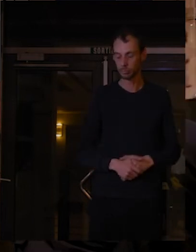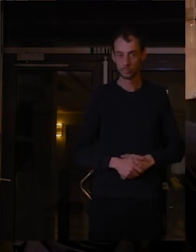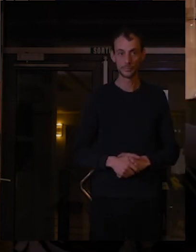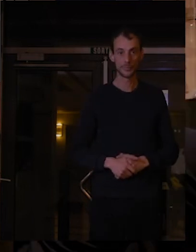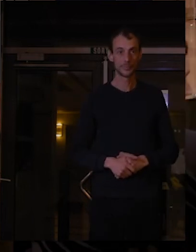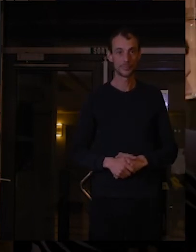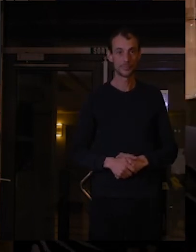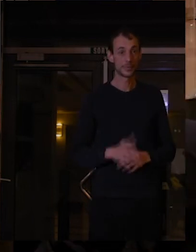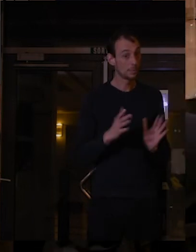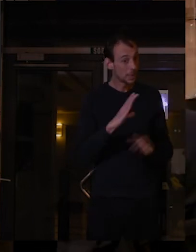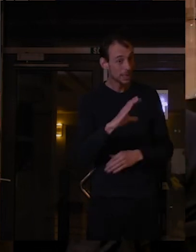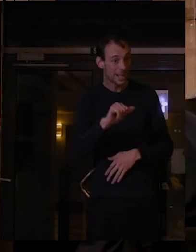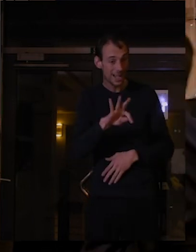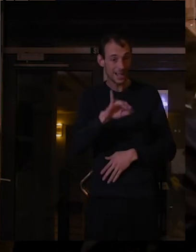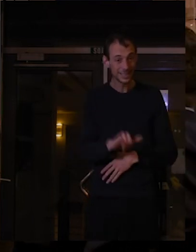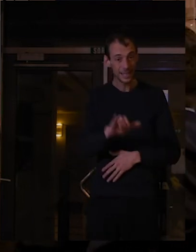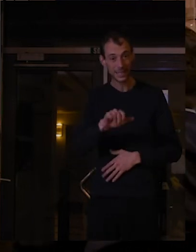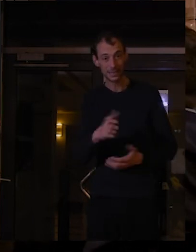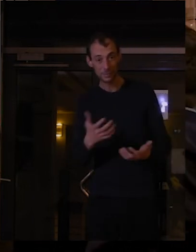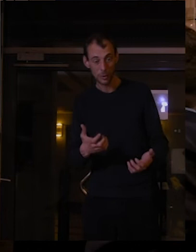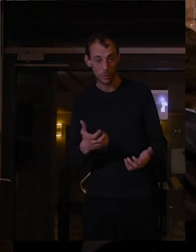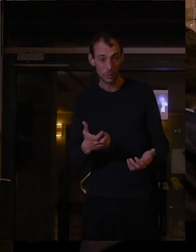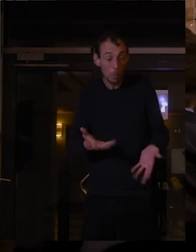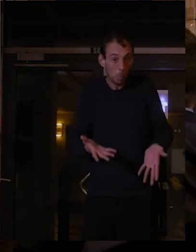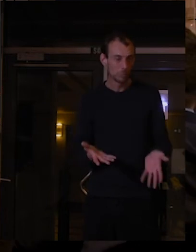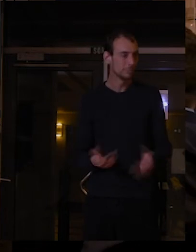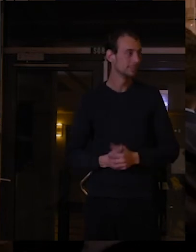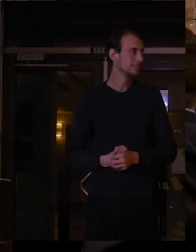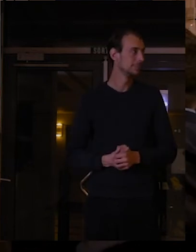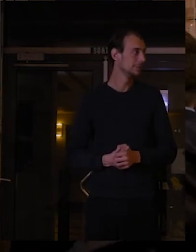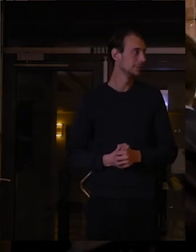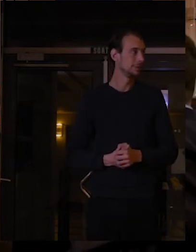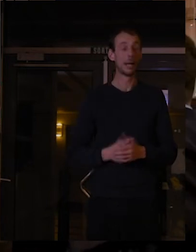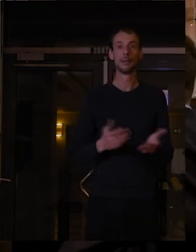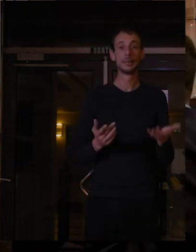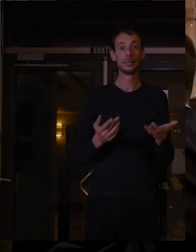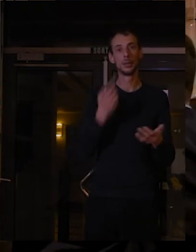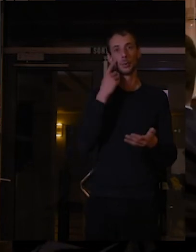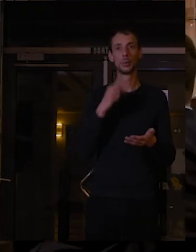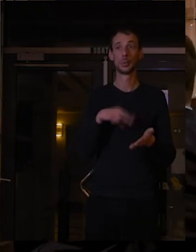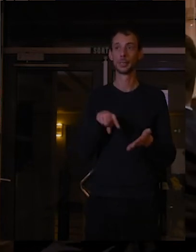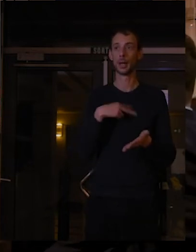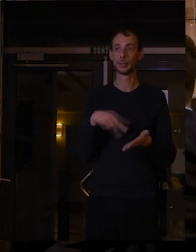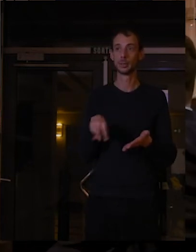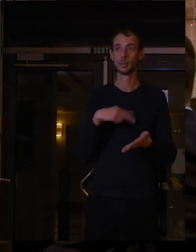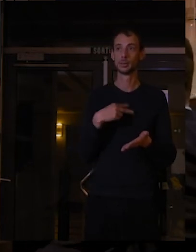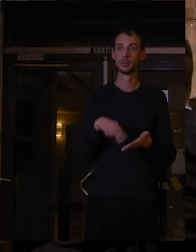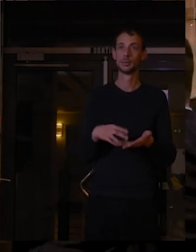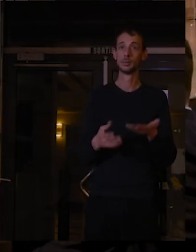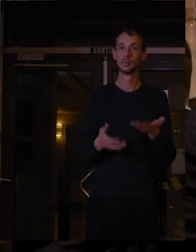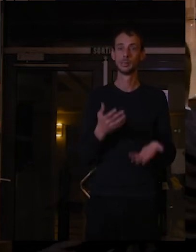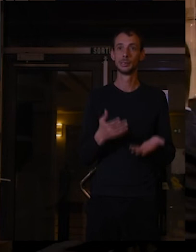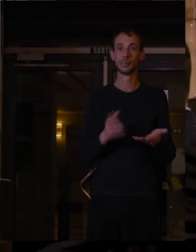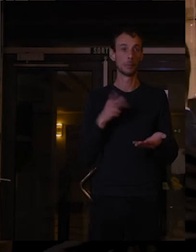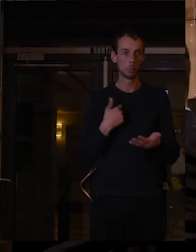Cathy, est-ce que c'est quelque chose ce que tu voudrais répondre? Alors, en danse, je ne me suis pas posé